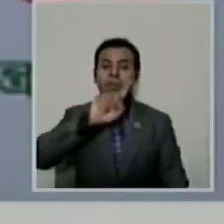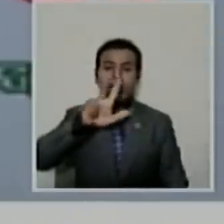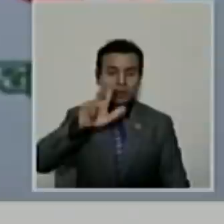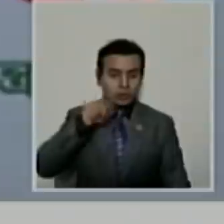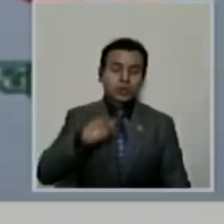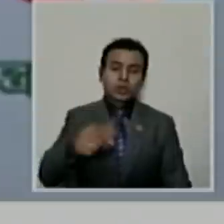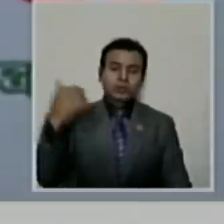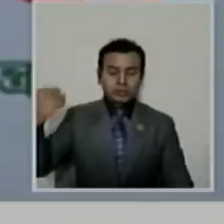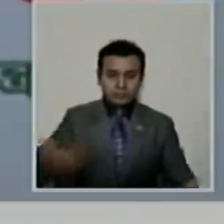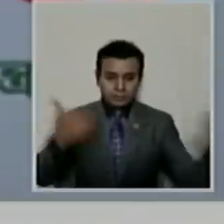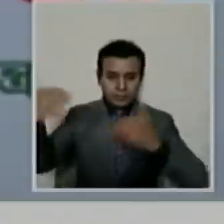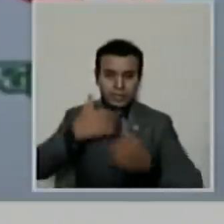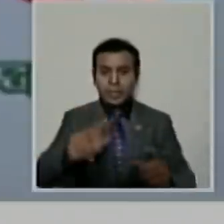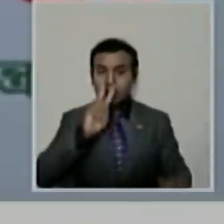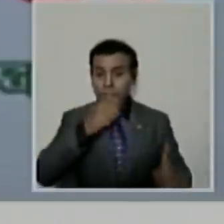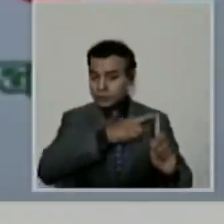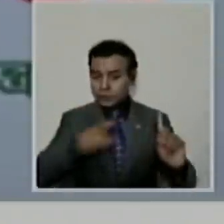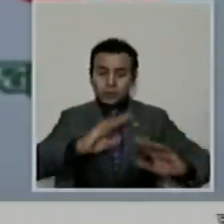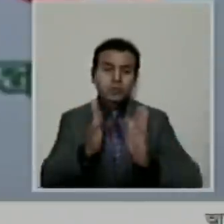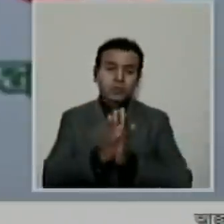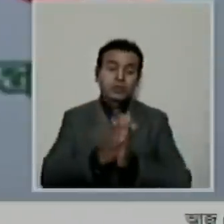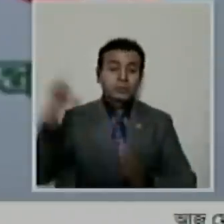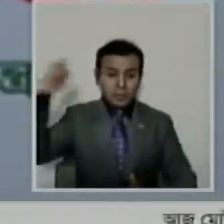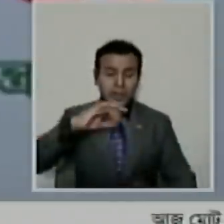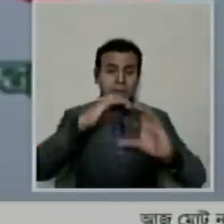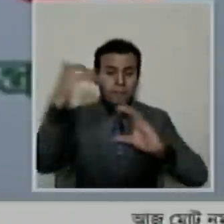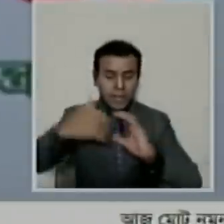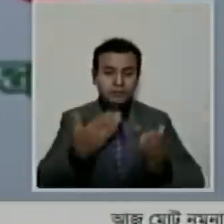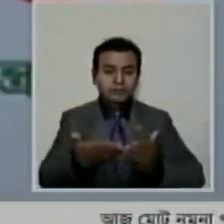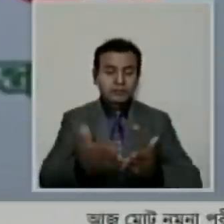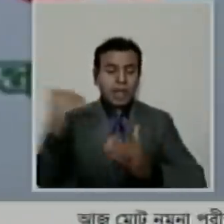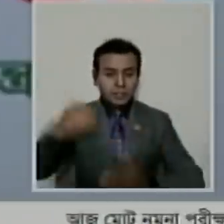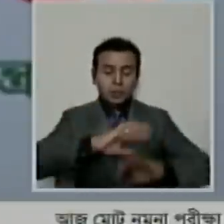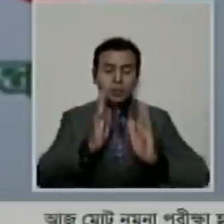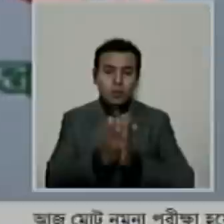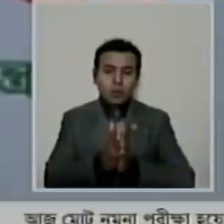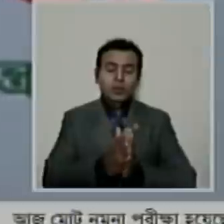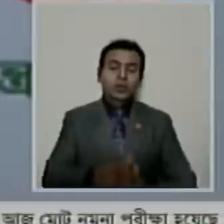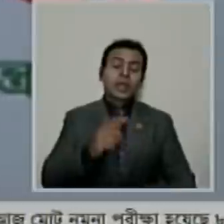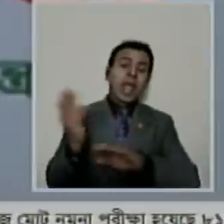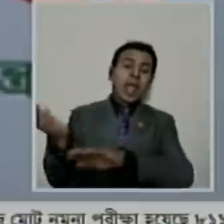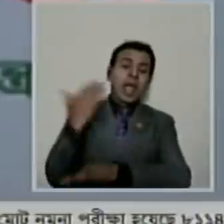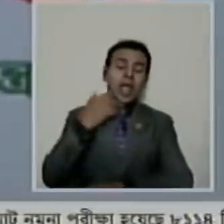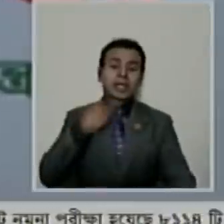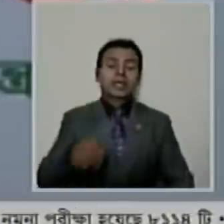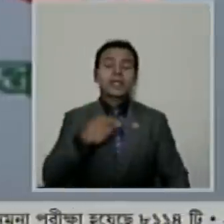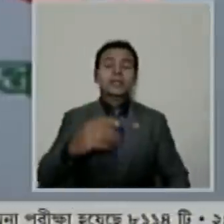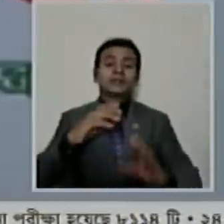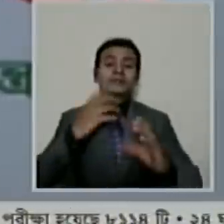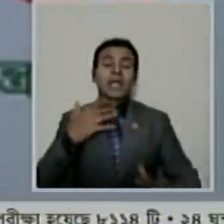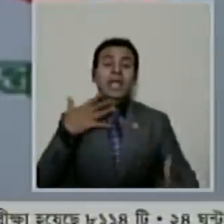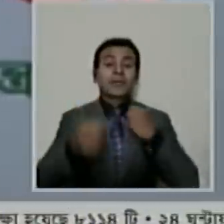সহ এবং আগে ক্যান্টনমেন্ট রেল স্টেশনে স্ক্রিনিং হতো, এখন এই স্ক্রিনিং নতুন লোক না আসা এখানে স্ক্রিনিং হচ্ছে